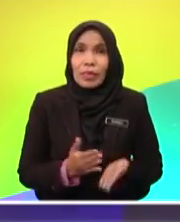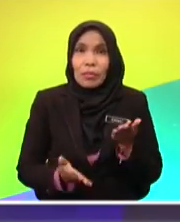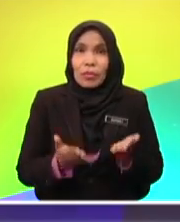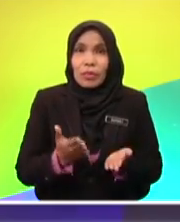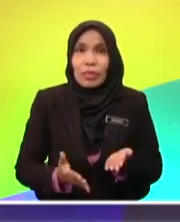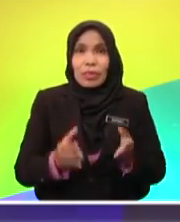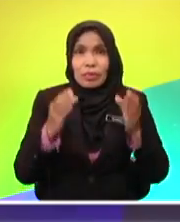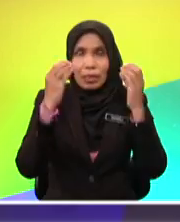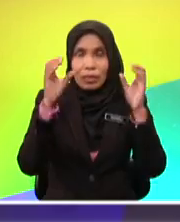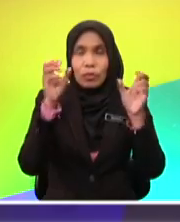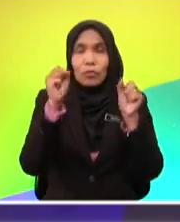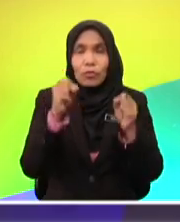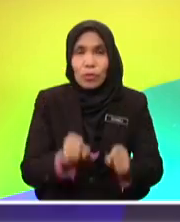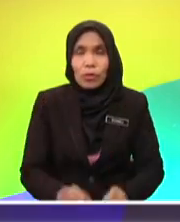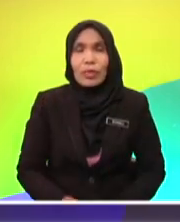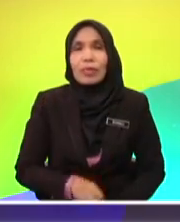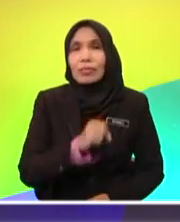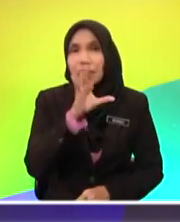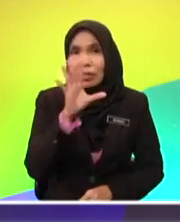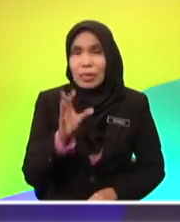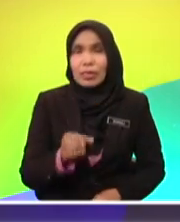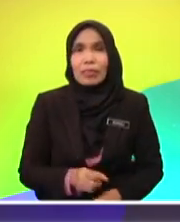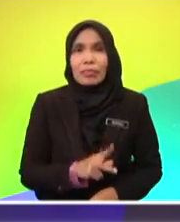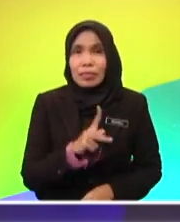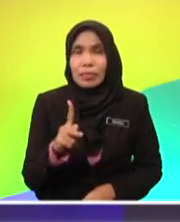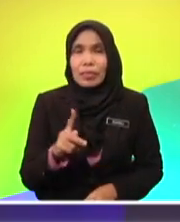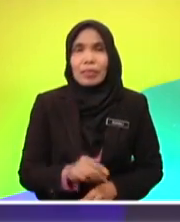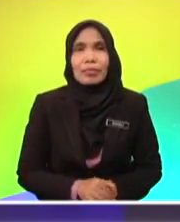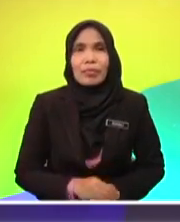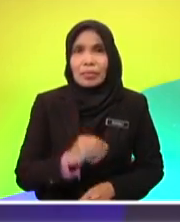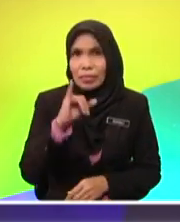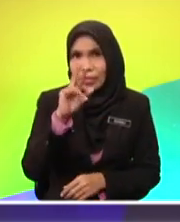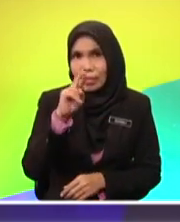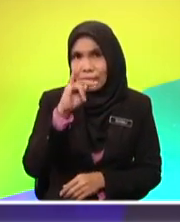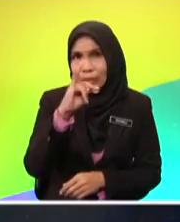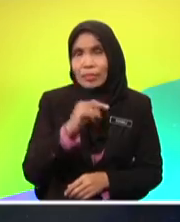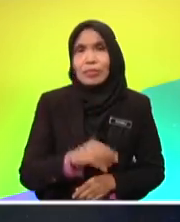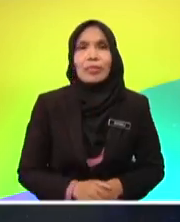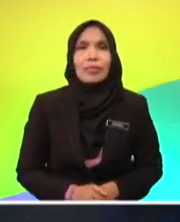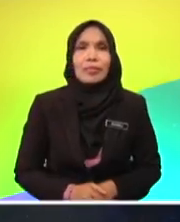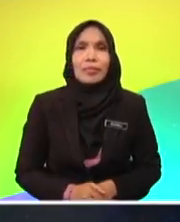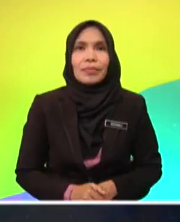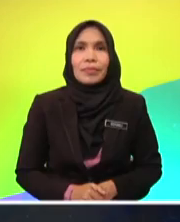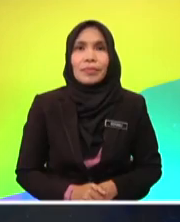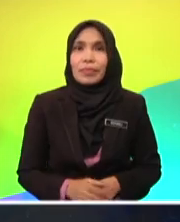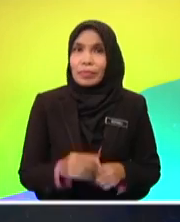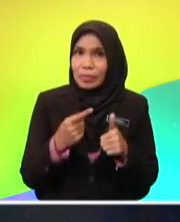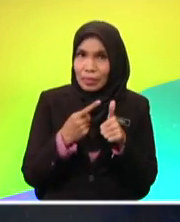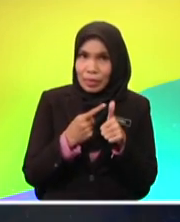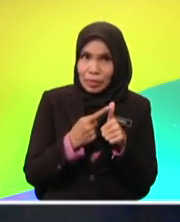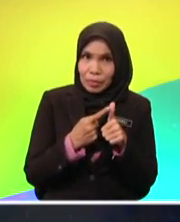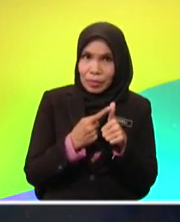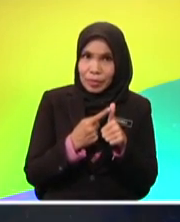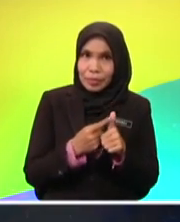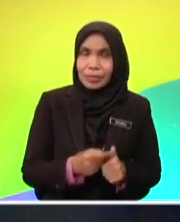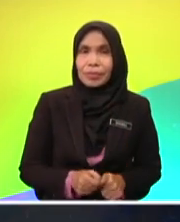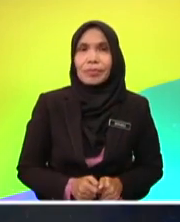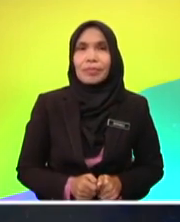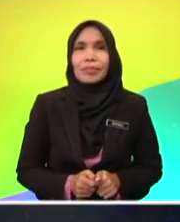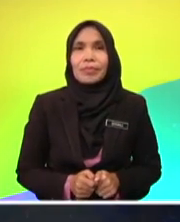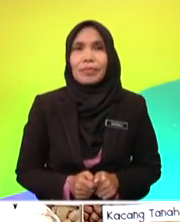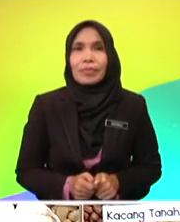yang membezakan tumbuhan berbunga dan juga tidak berbunga. Okey. Yang pertama sekali yang paling jelas adalah